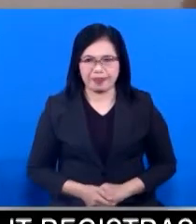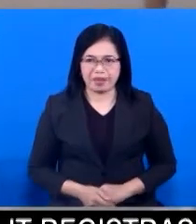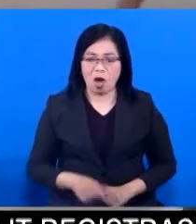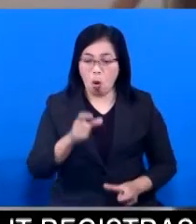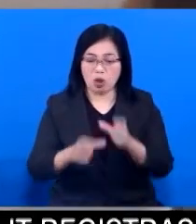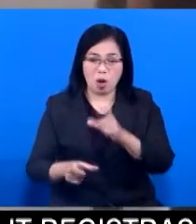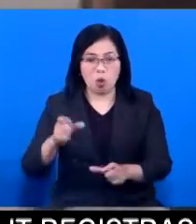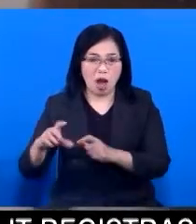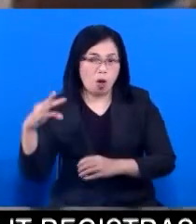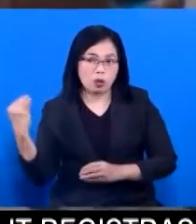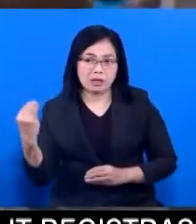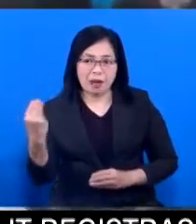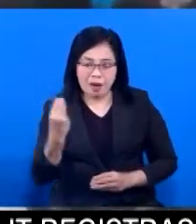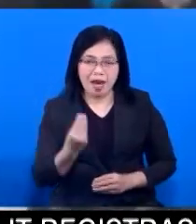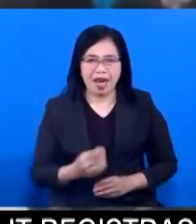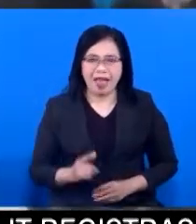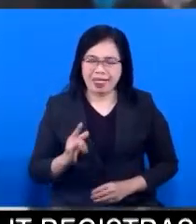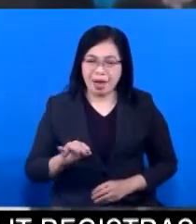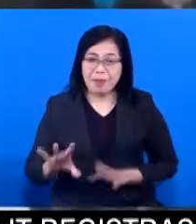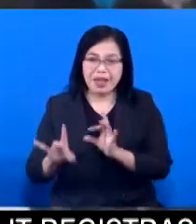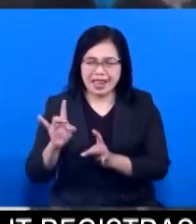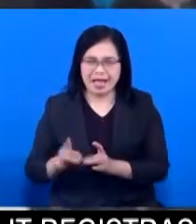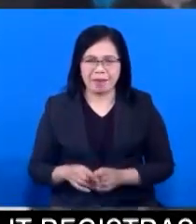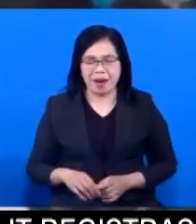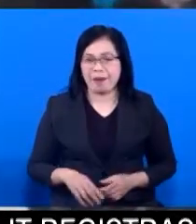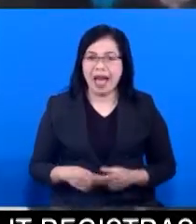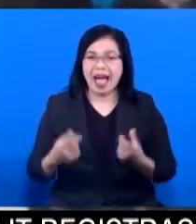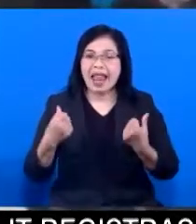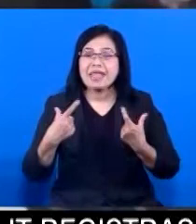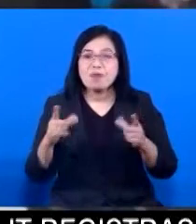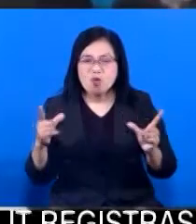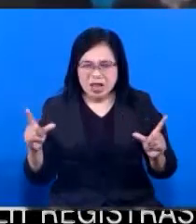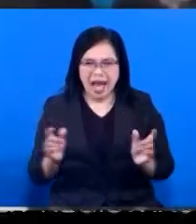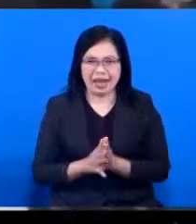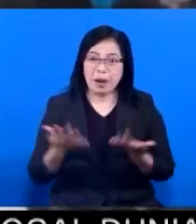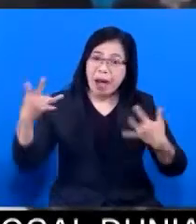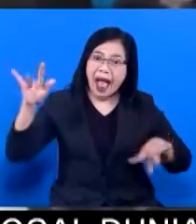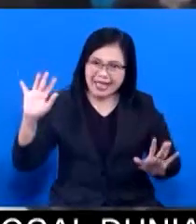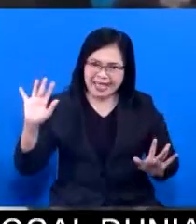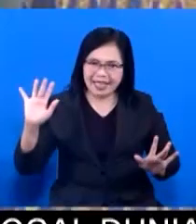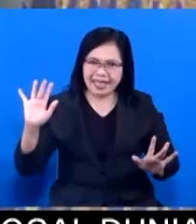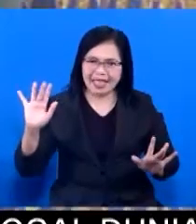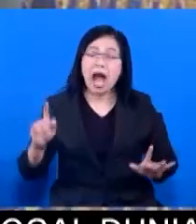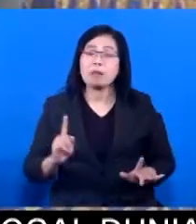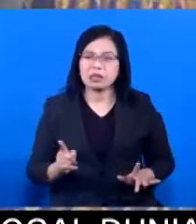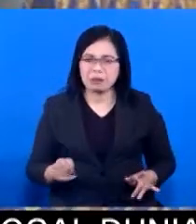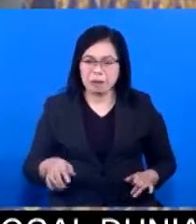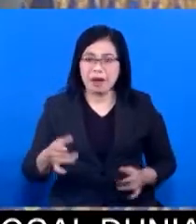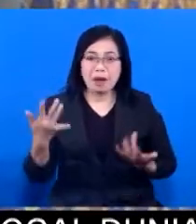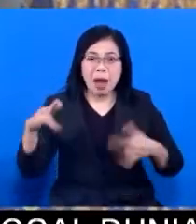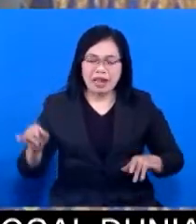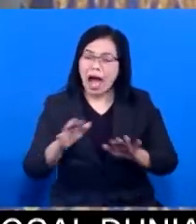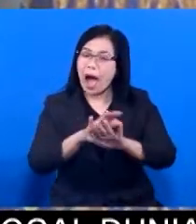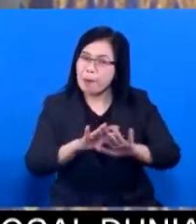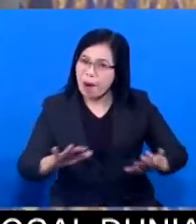yang datang mengaku tetap memilih berlibur ke Bali meski di tengah pandemi COVID-19. Mereka menganggap Bali cukup aman dan nyaman dikunjungi